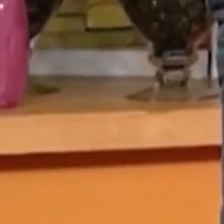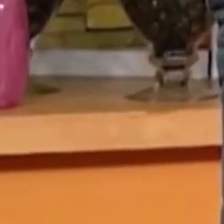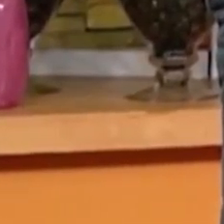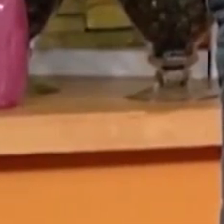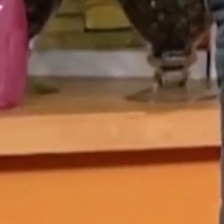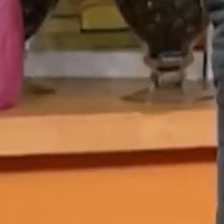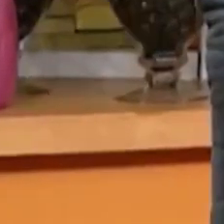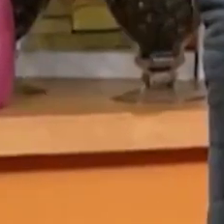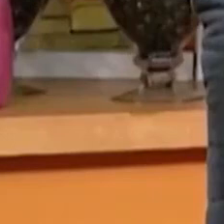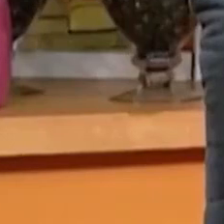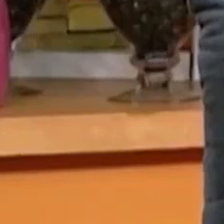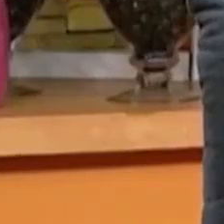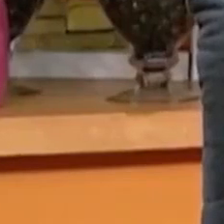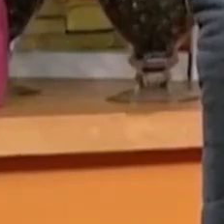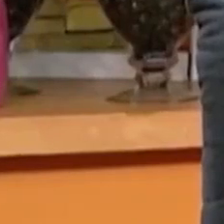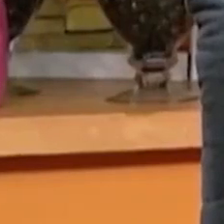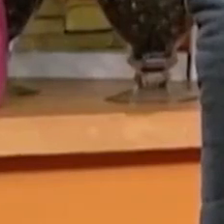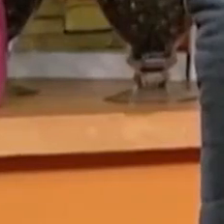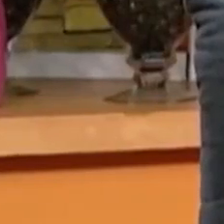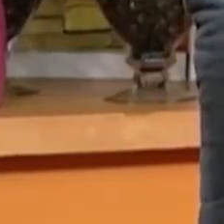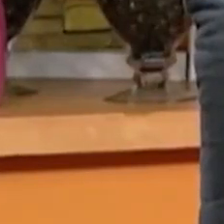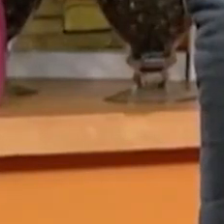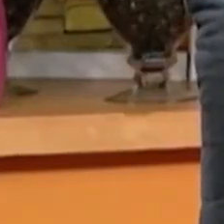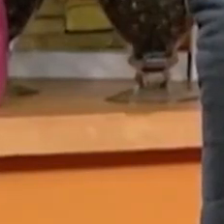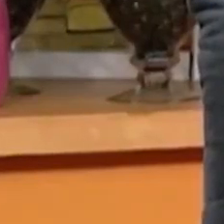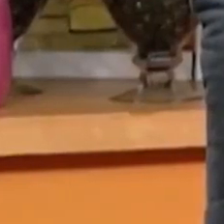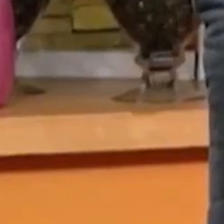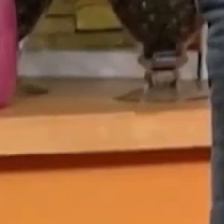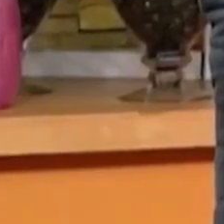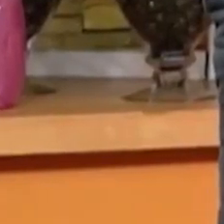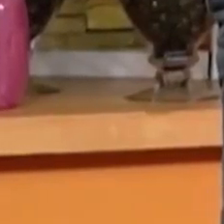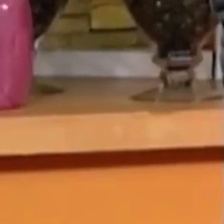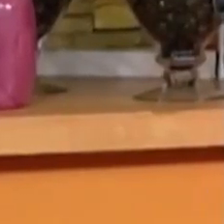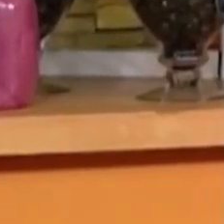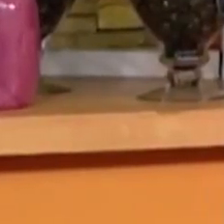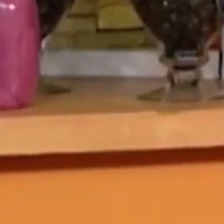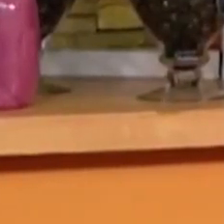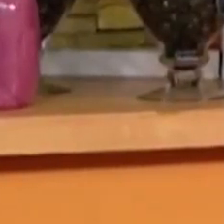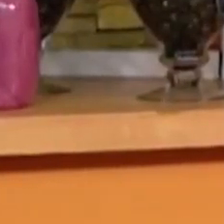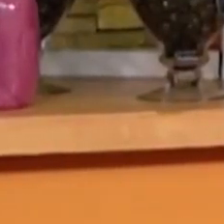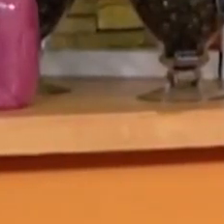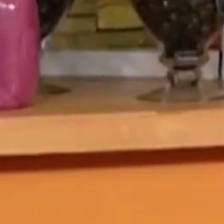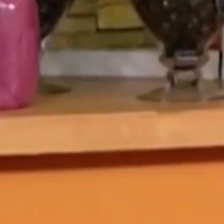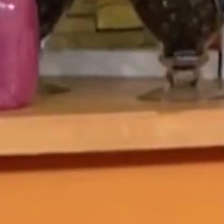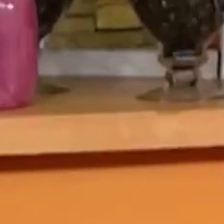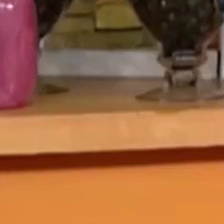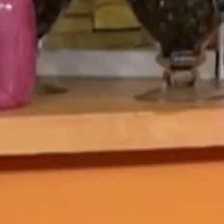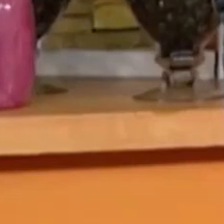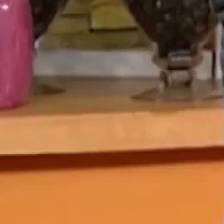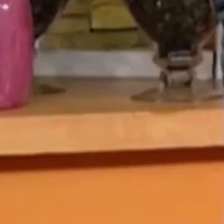I-click lang ang subscribe button. At sa mga kapuso abroad, maaari kaming masubaybayan